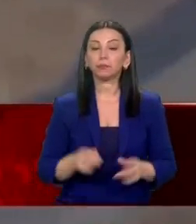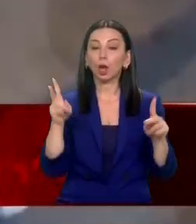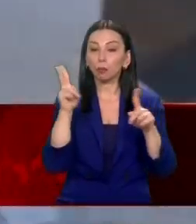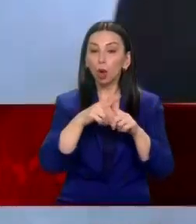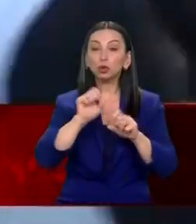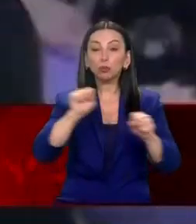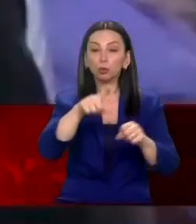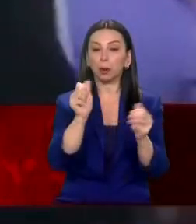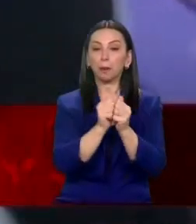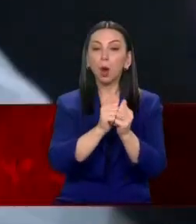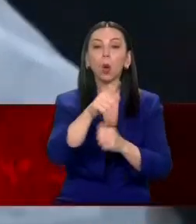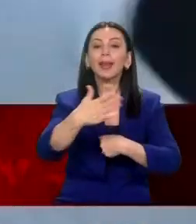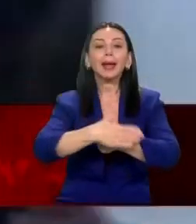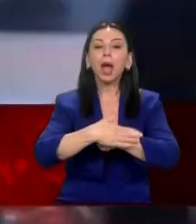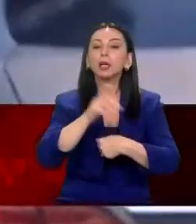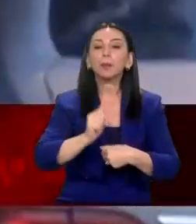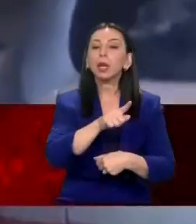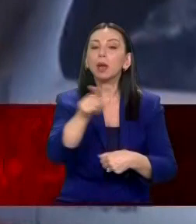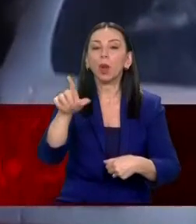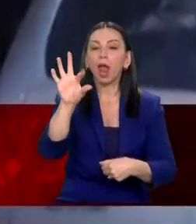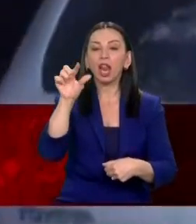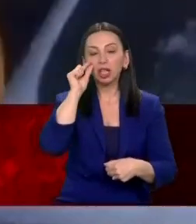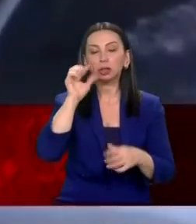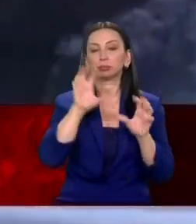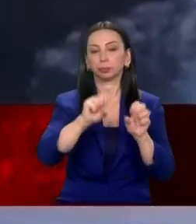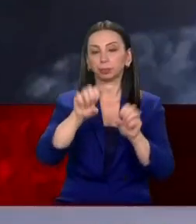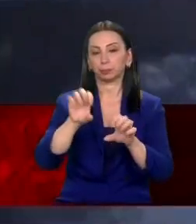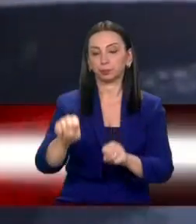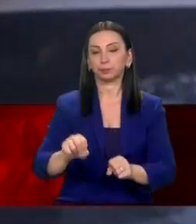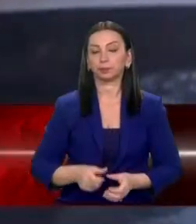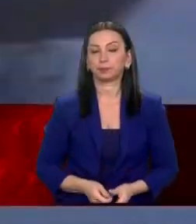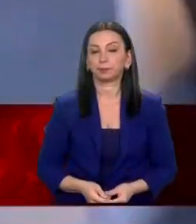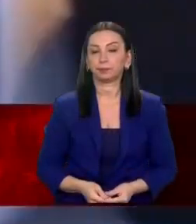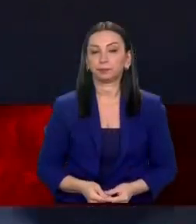Polis bombacıyla birlikte ona yardım yataklık eden 50 kişiyi gözaltına aldı.